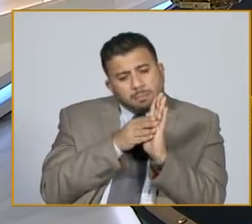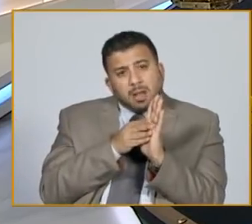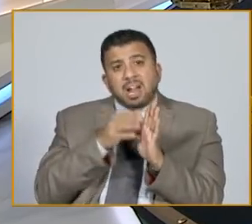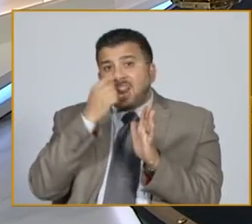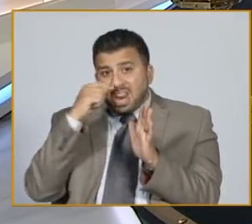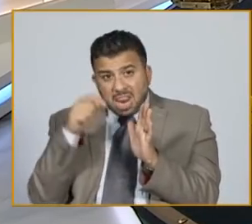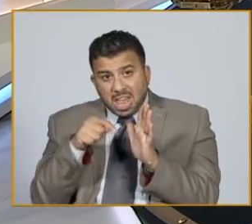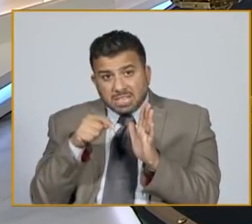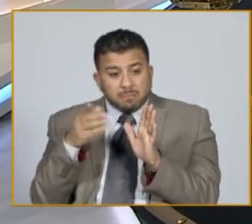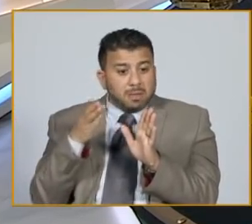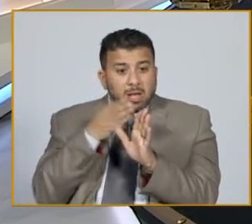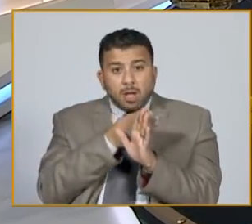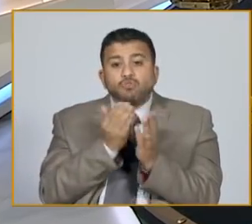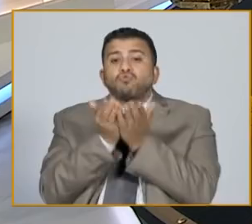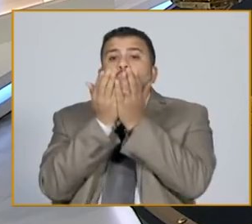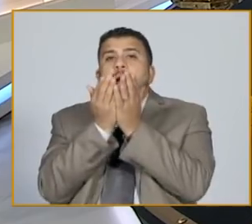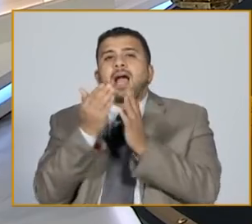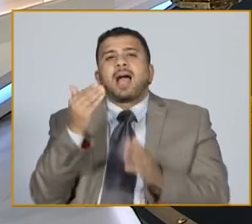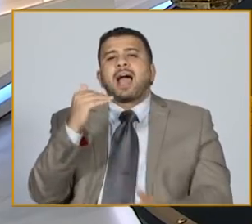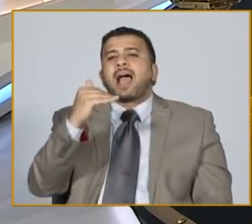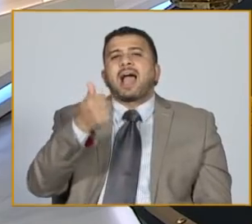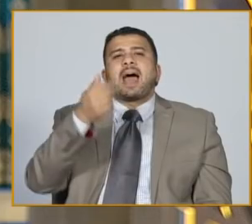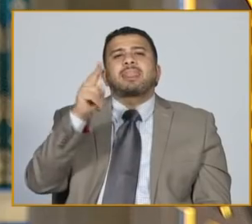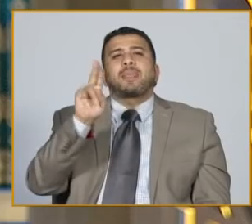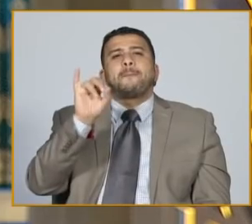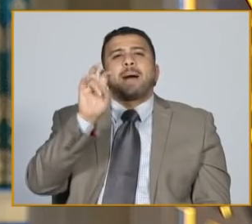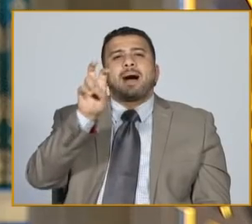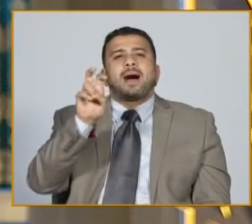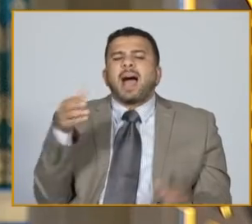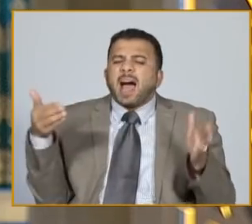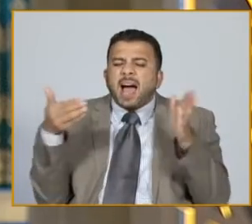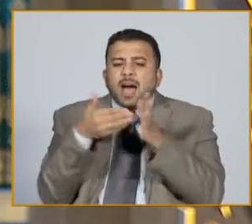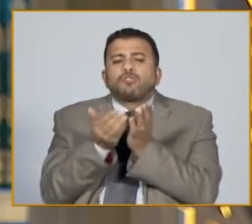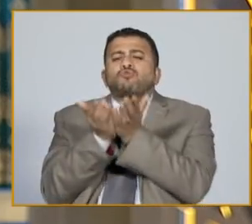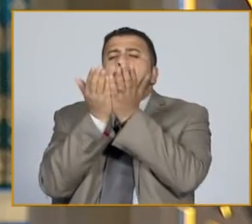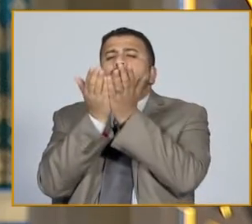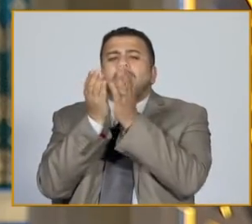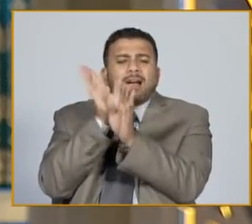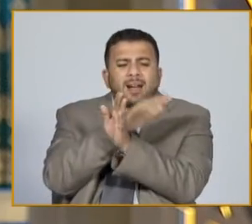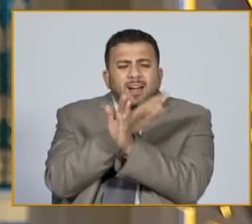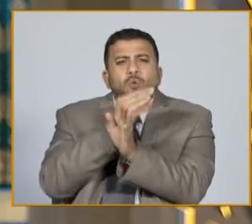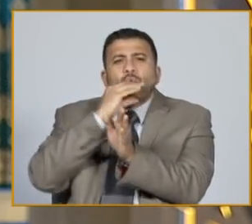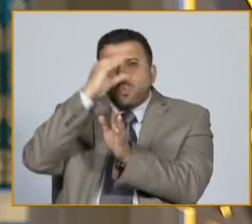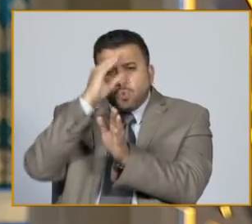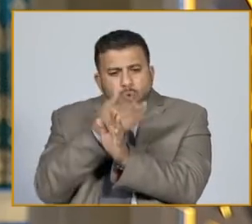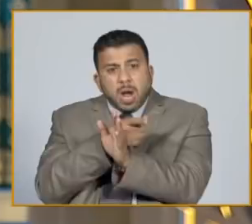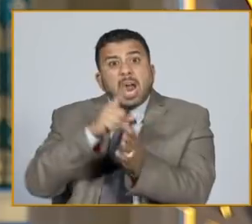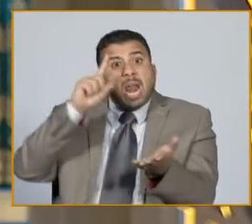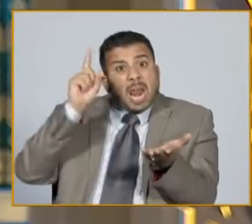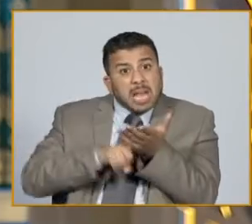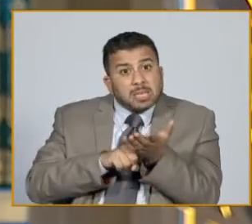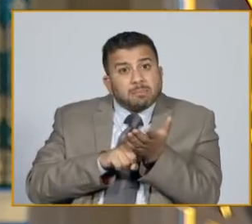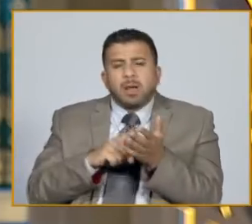غير وارد، لكن ورد عن أنس أنه كان إذا ختم القرآن جمع أولاده ويدعو أحيانا، أحيانا وليس بواجب بارك الله